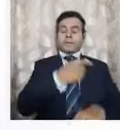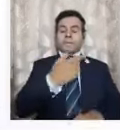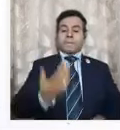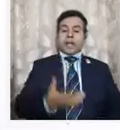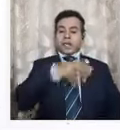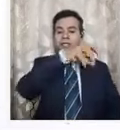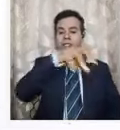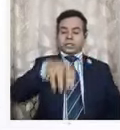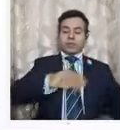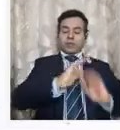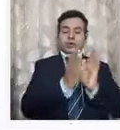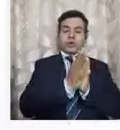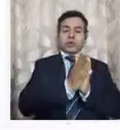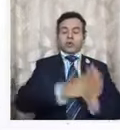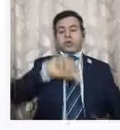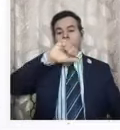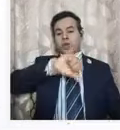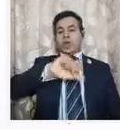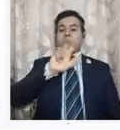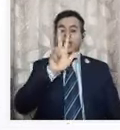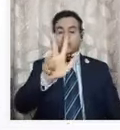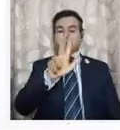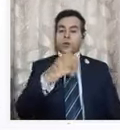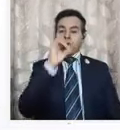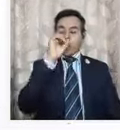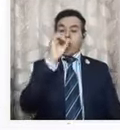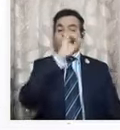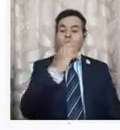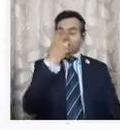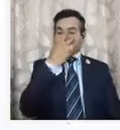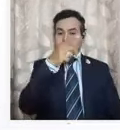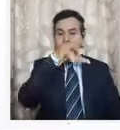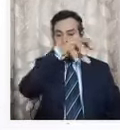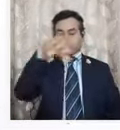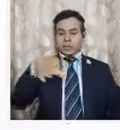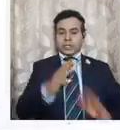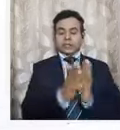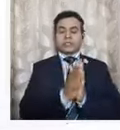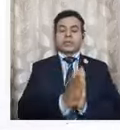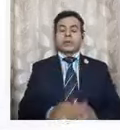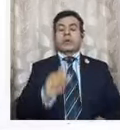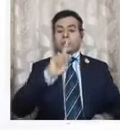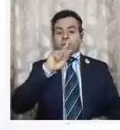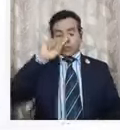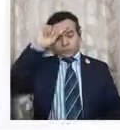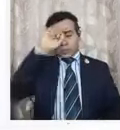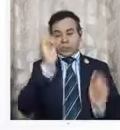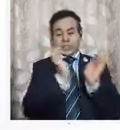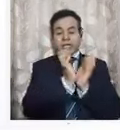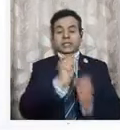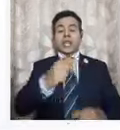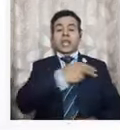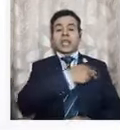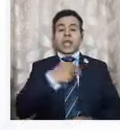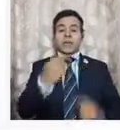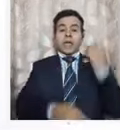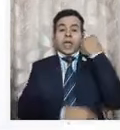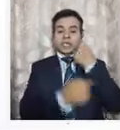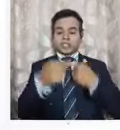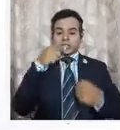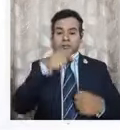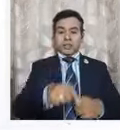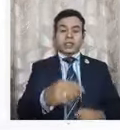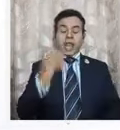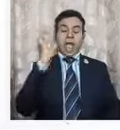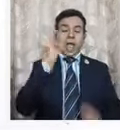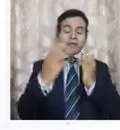সংখ্যা 104টি, সারা দেশে অক্সিজেন কনসেন্ট্রেটরের সংখ্যা 98টি। এখানে উল্লেখ করি,